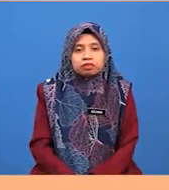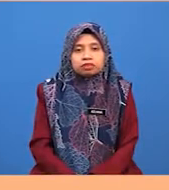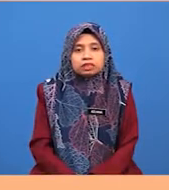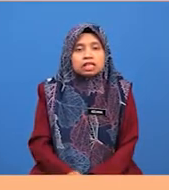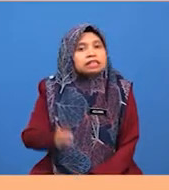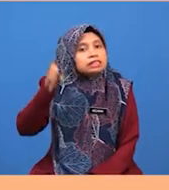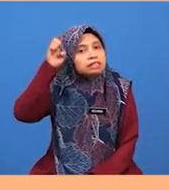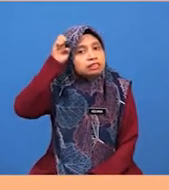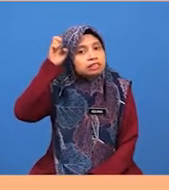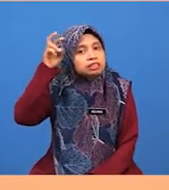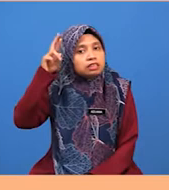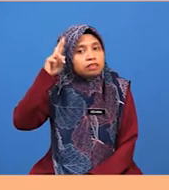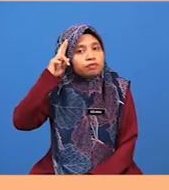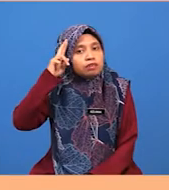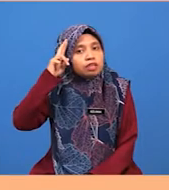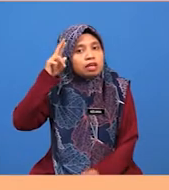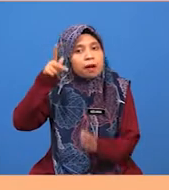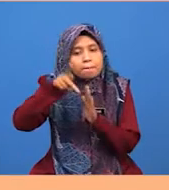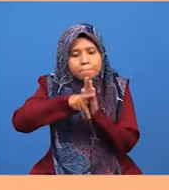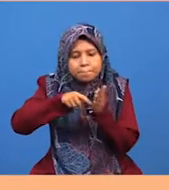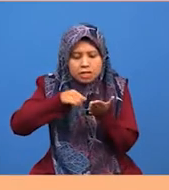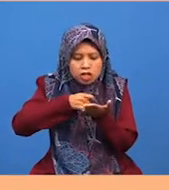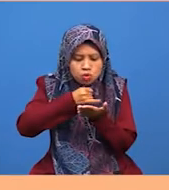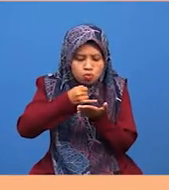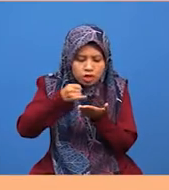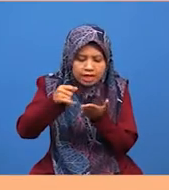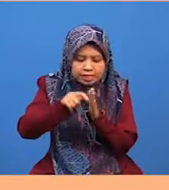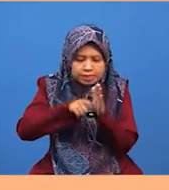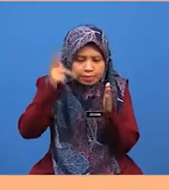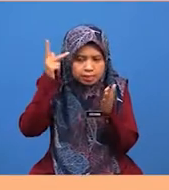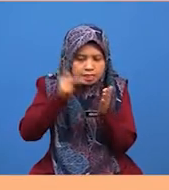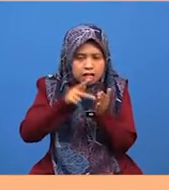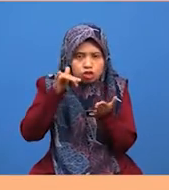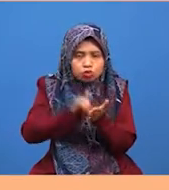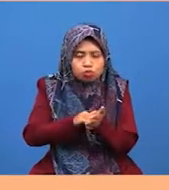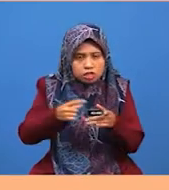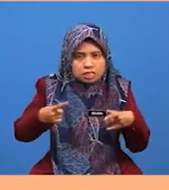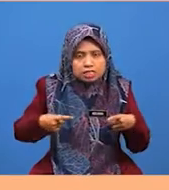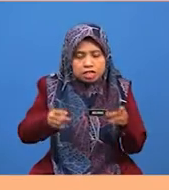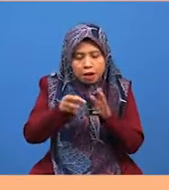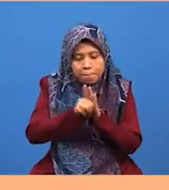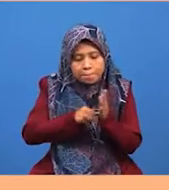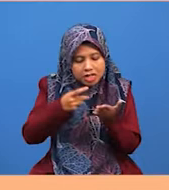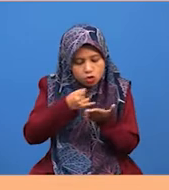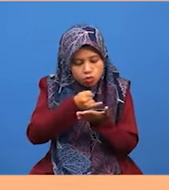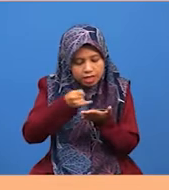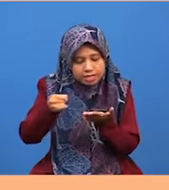Betul, Encik Rafi, pelukis terkenal itu, sedang